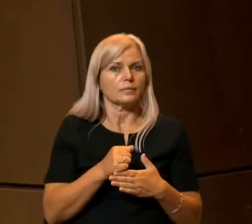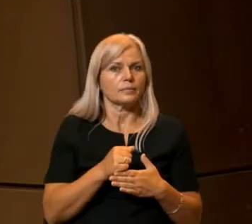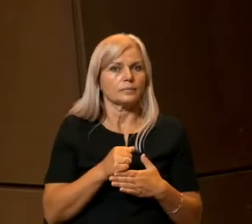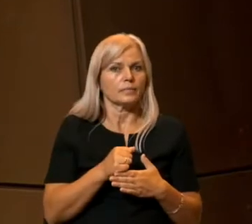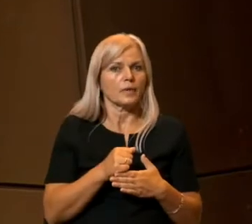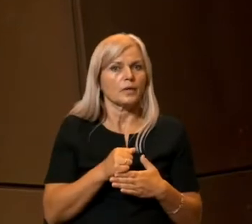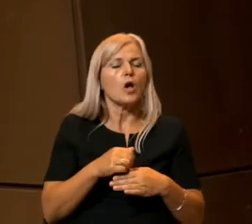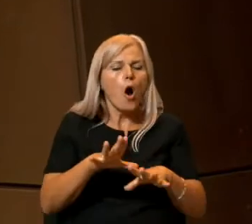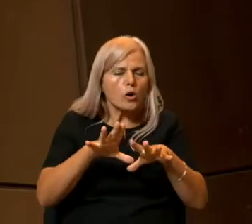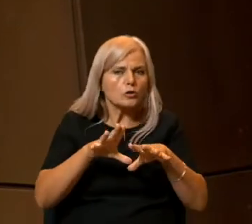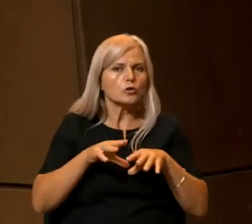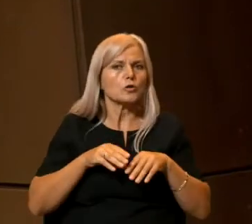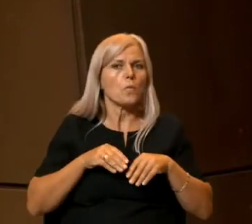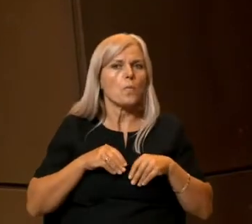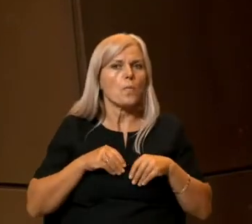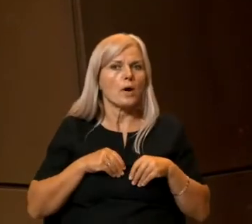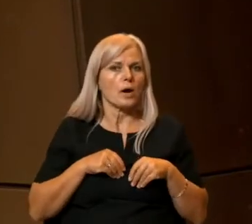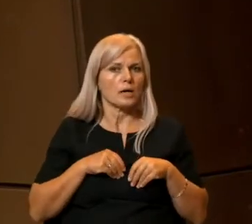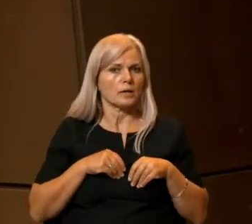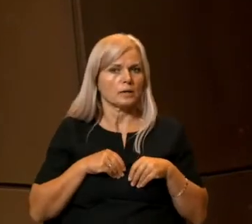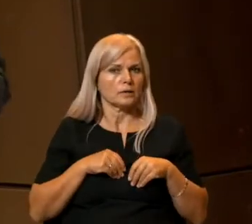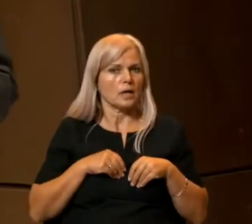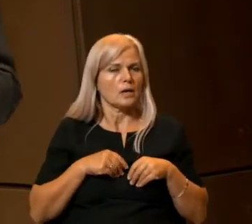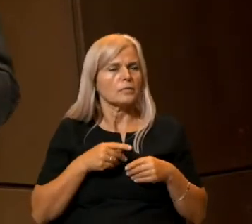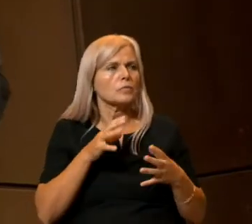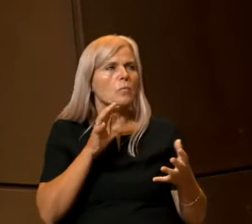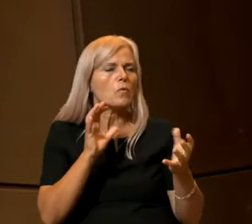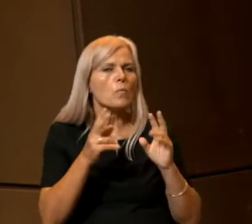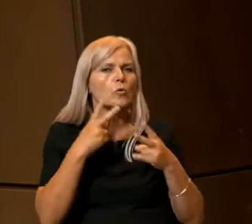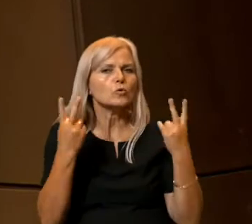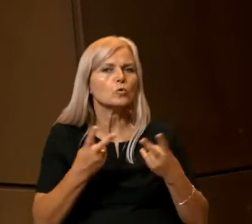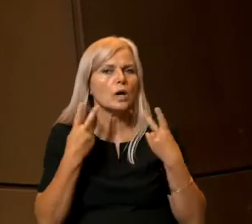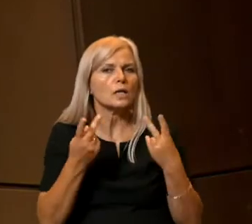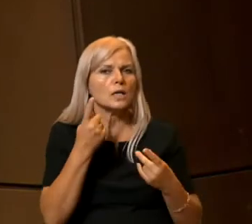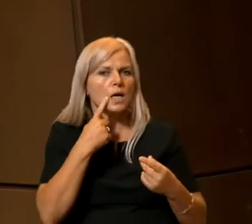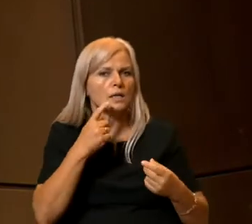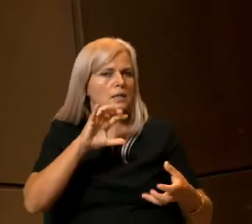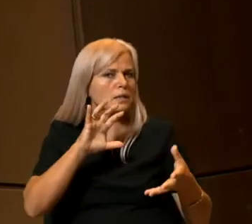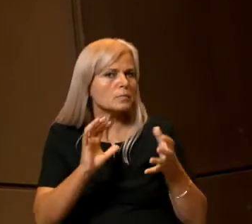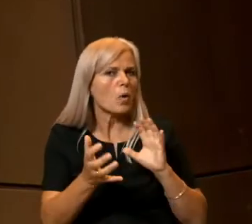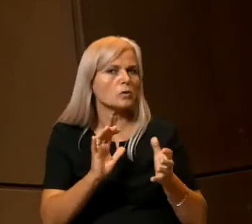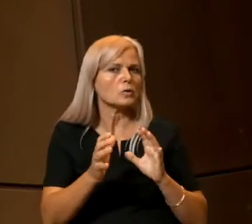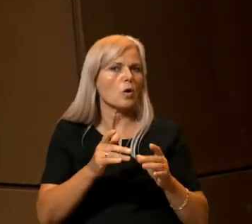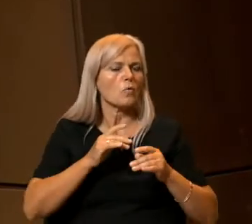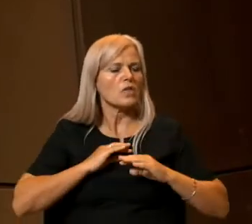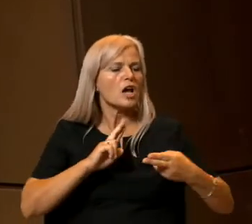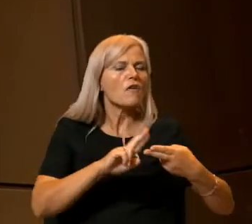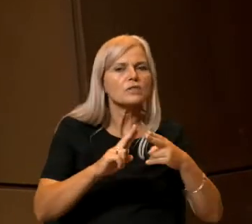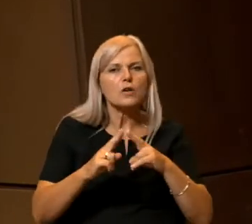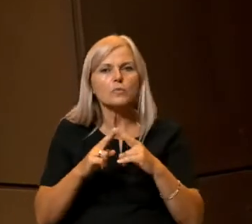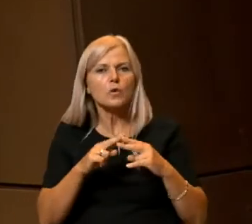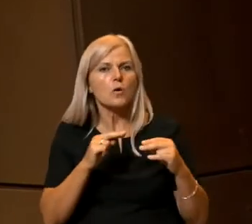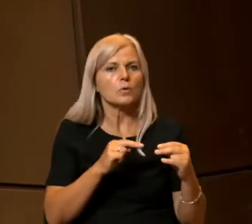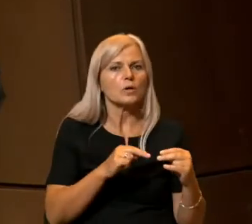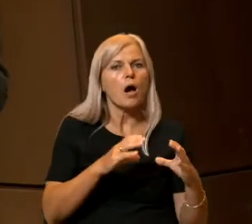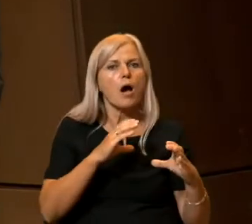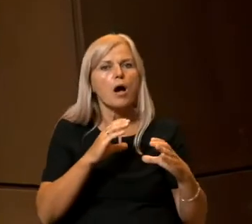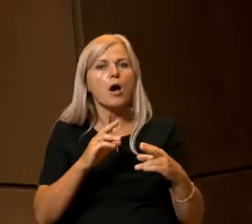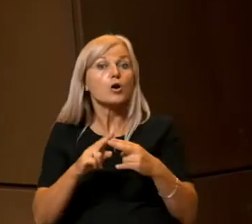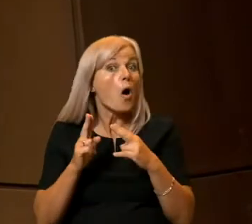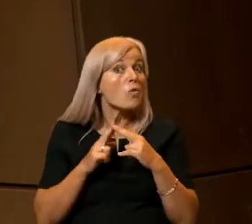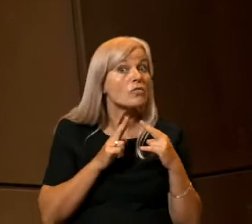osiągnięcie odpowiedniego sposobu odnoszenia się do siebie nawzajem, do społeczeństwa czy do instytucji.